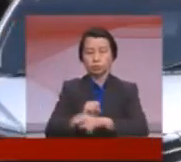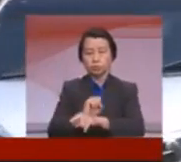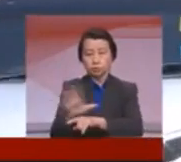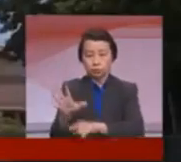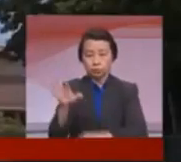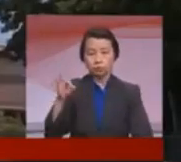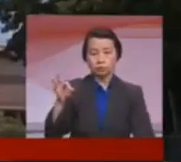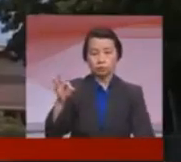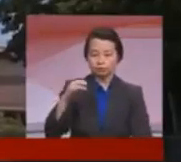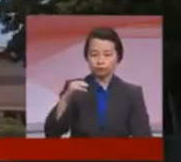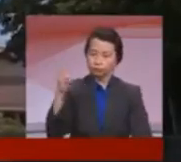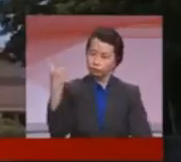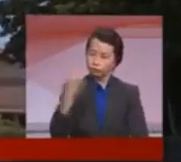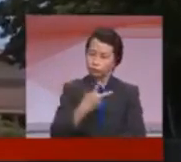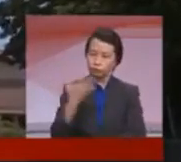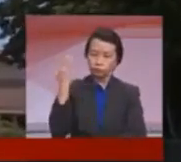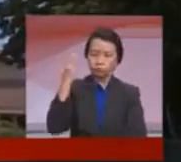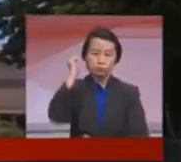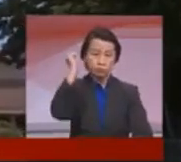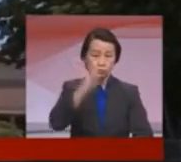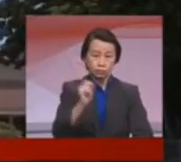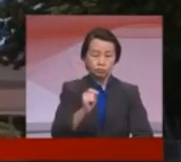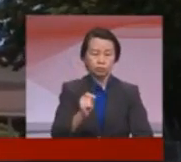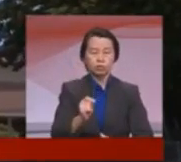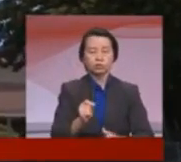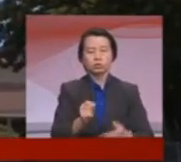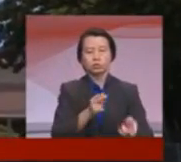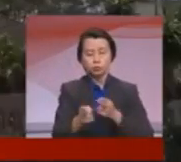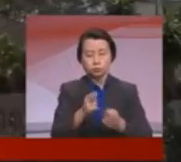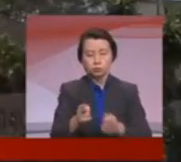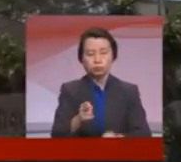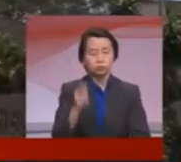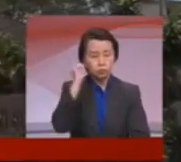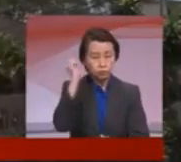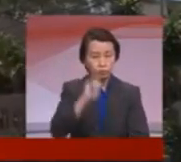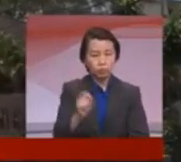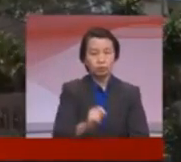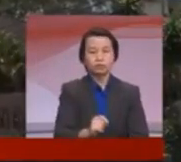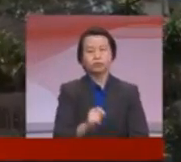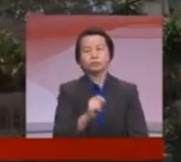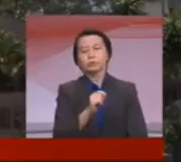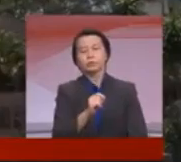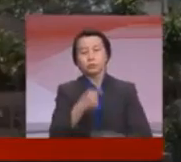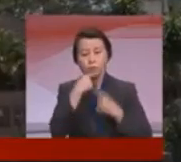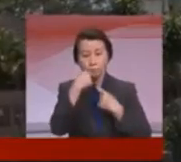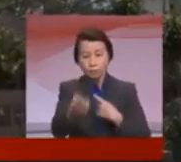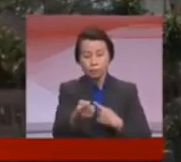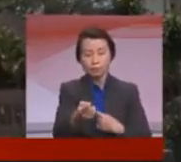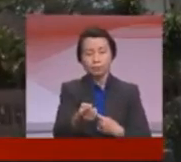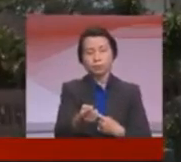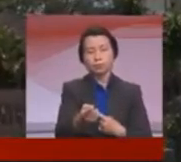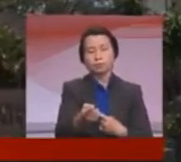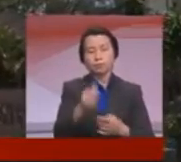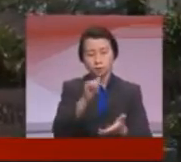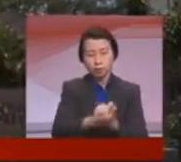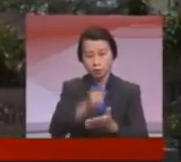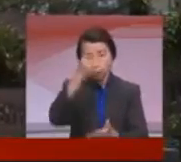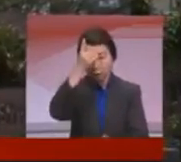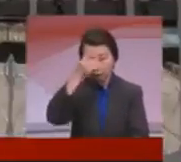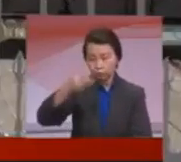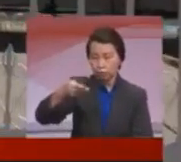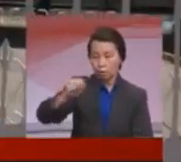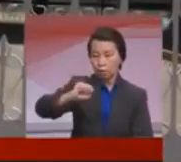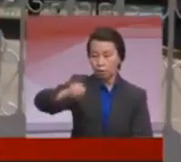COVID-19. Kemarin, Setiausaha Kerajaan Negeri Sabah Datuk Seri Panglima Safar Untung menerusi kenyataan memaklumkan bahawa Datuk Haji